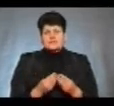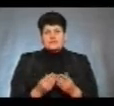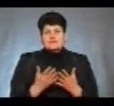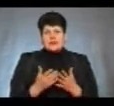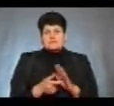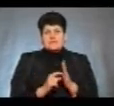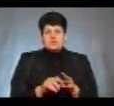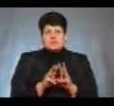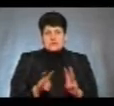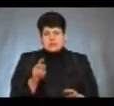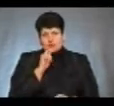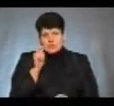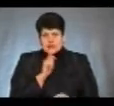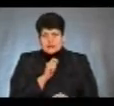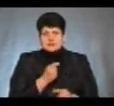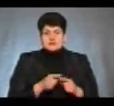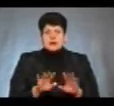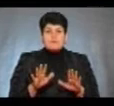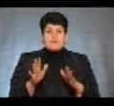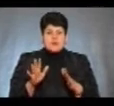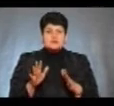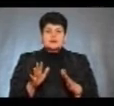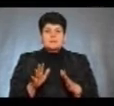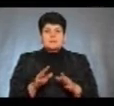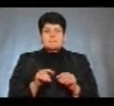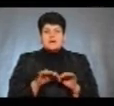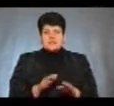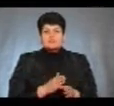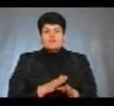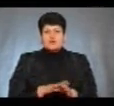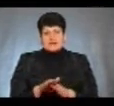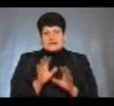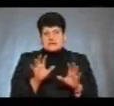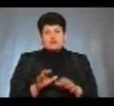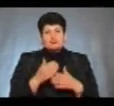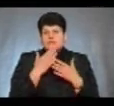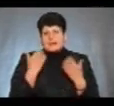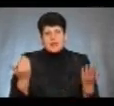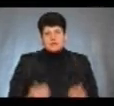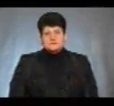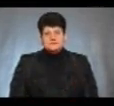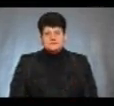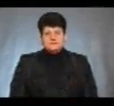Кабінетом міністрів України. На даний момент механізму виконання закону немає.